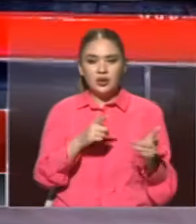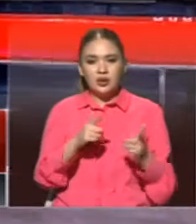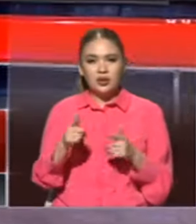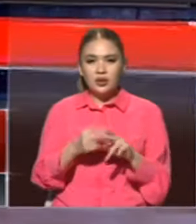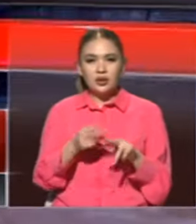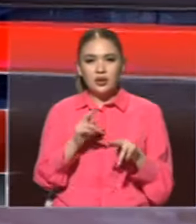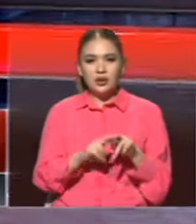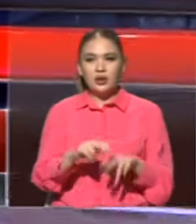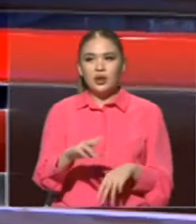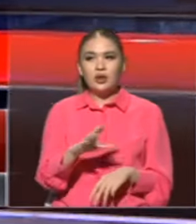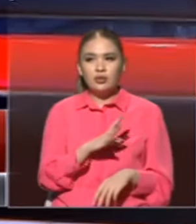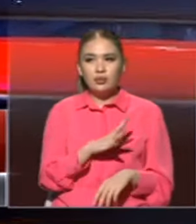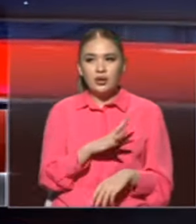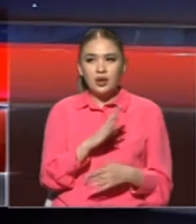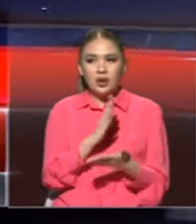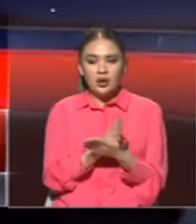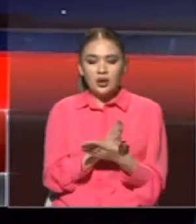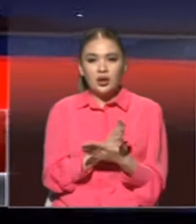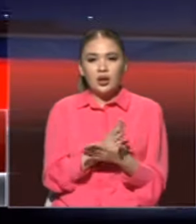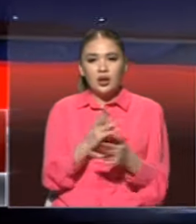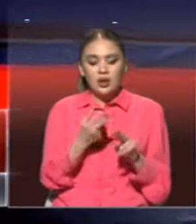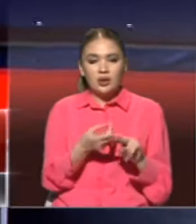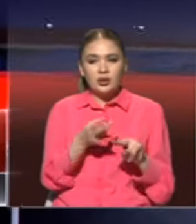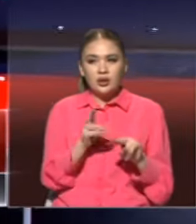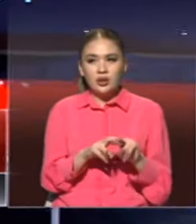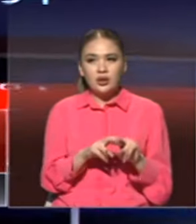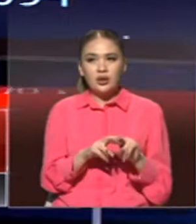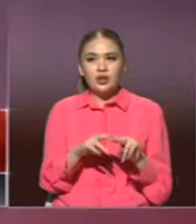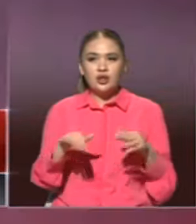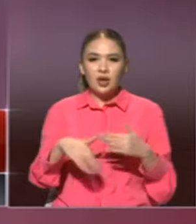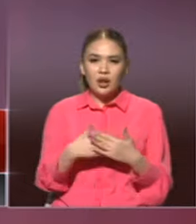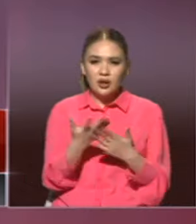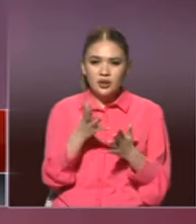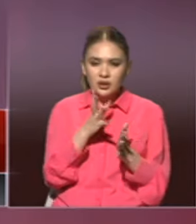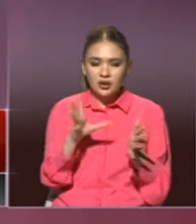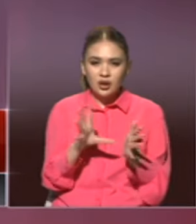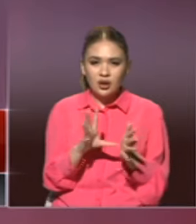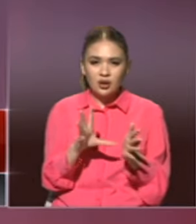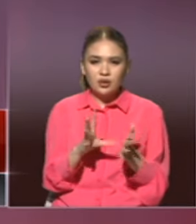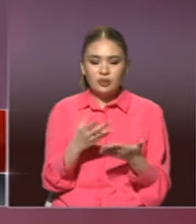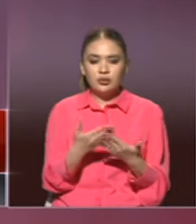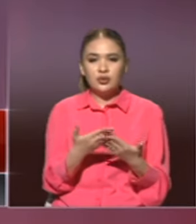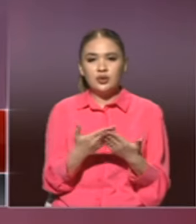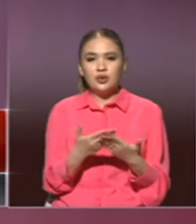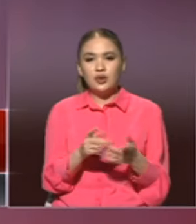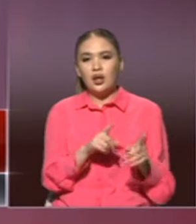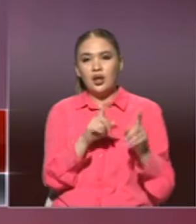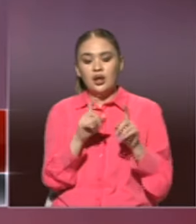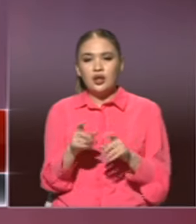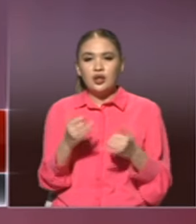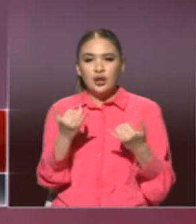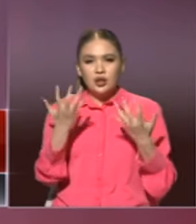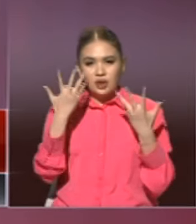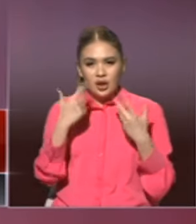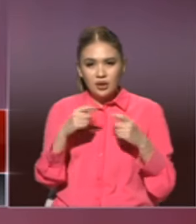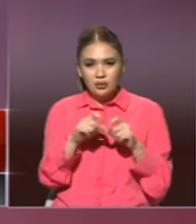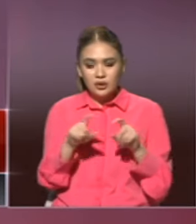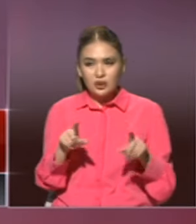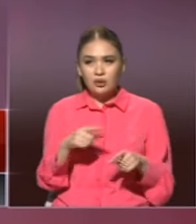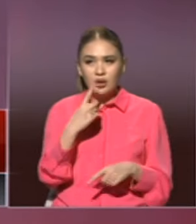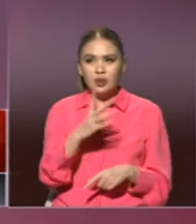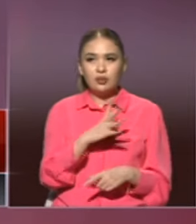жатыр. Мейлі пәндік құзыреттілік тарапынан болсын, жаңа технология тарапынан болсын, жаңа қазір жайлы мектеп дейміз, бүкіл